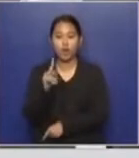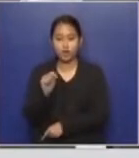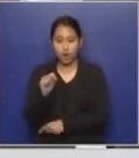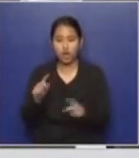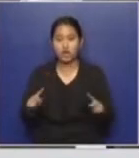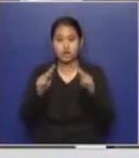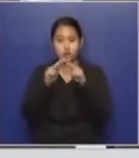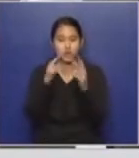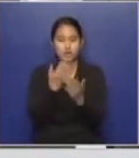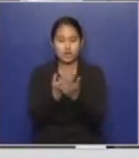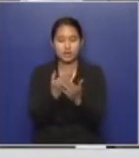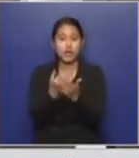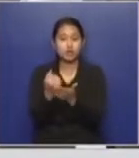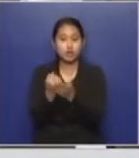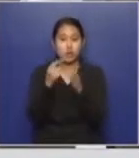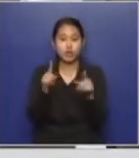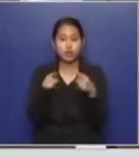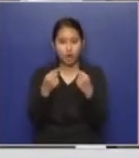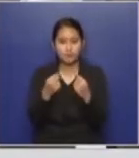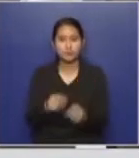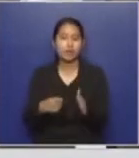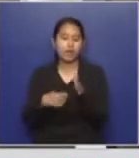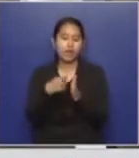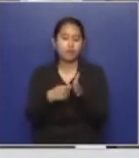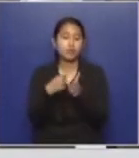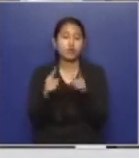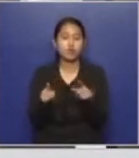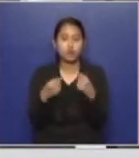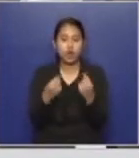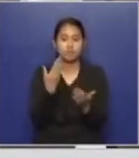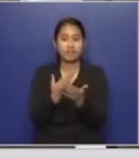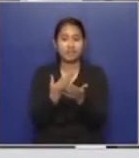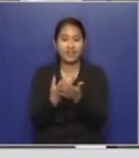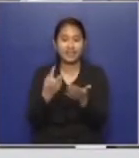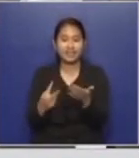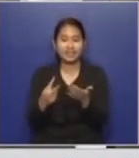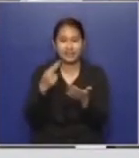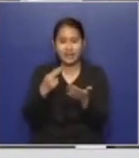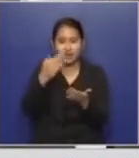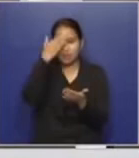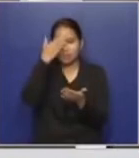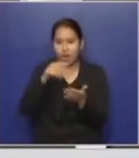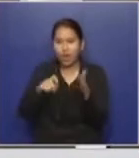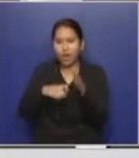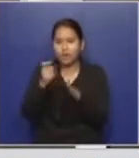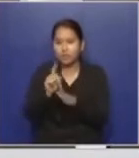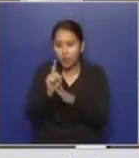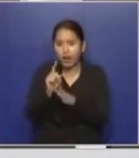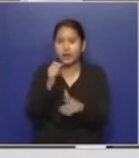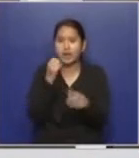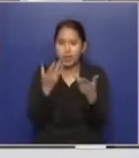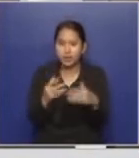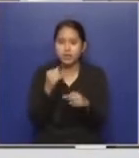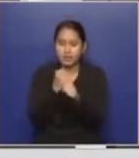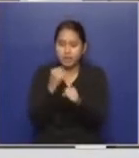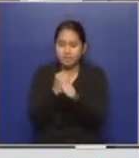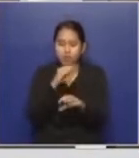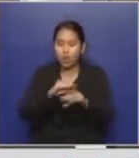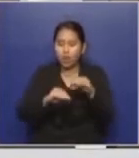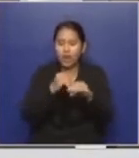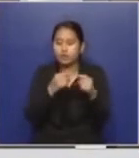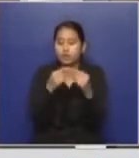คลังต้องมาตอบด้วยเหตุผลว่าตัดเขาแล้วตัดเงินไปเพื่ออะไรแล้วเขาจะเดินไปอย่างไรนะครับ